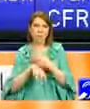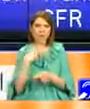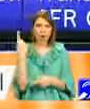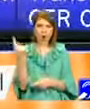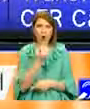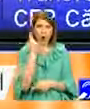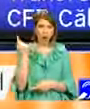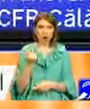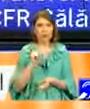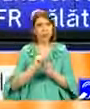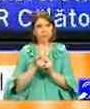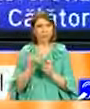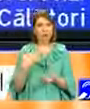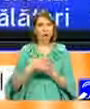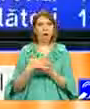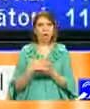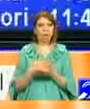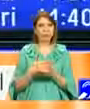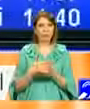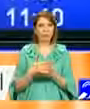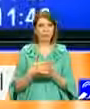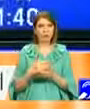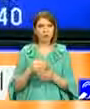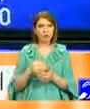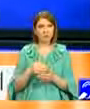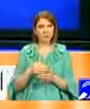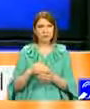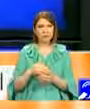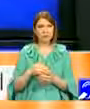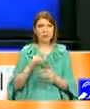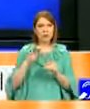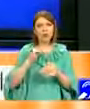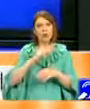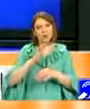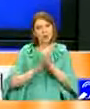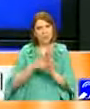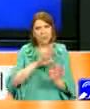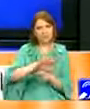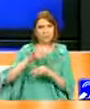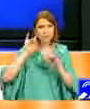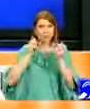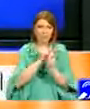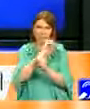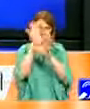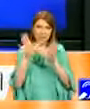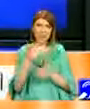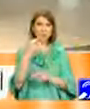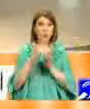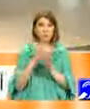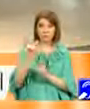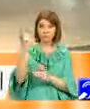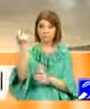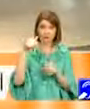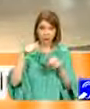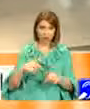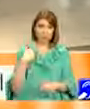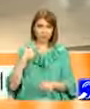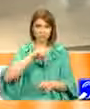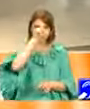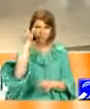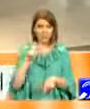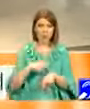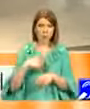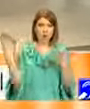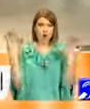o oră, însă a fost depășit momentul de dimineață, atunci când trenuri care ar fi trebuit să ajungă aici în gara de nord la